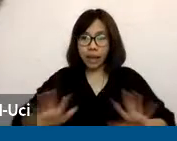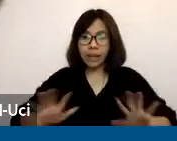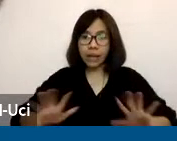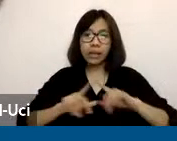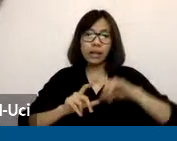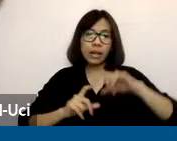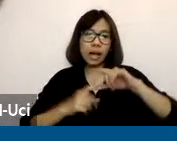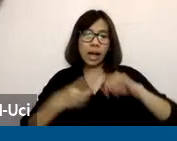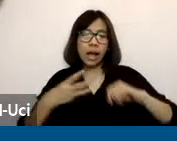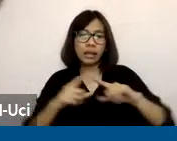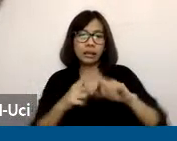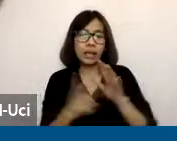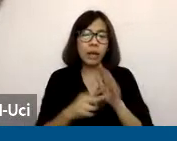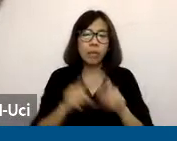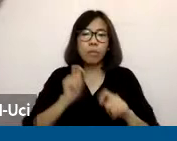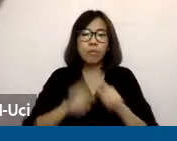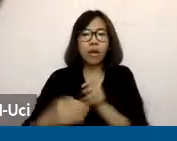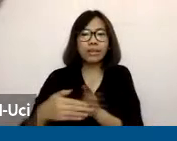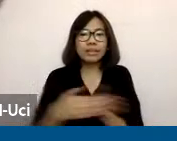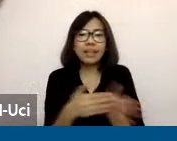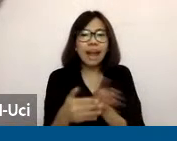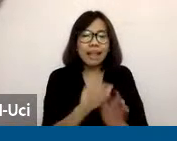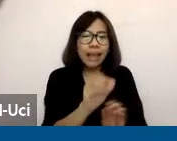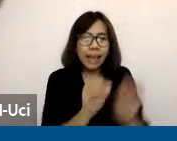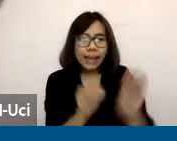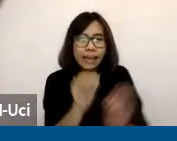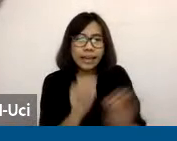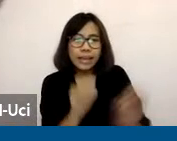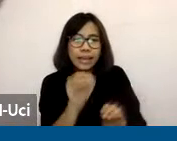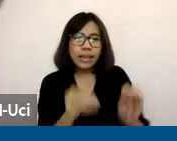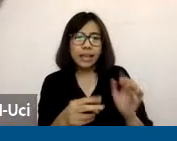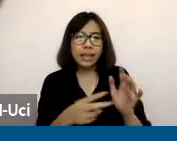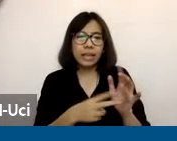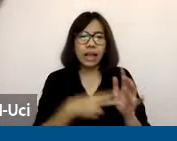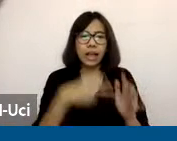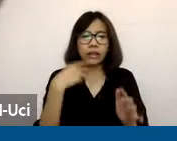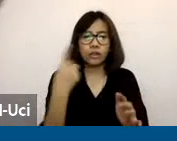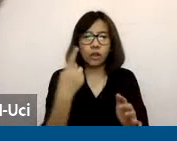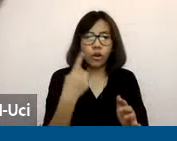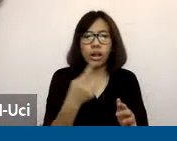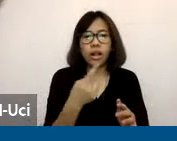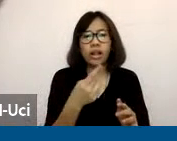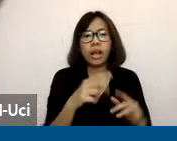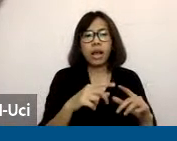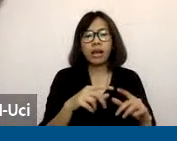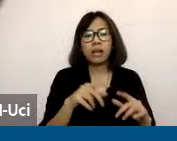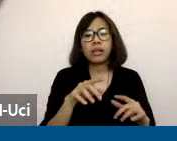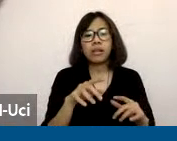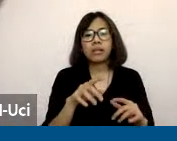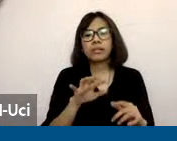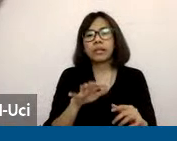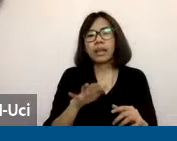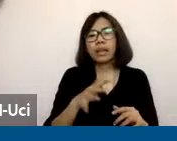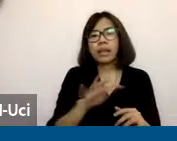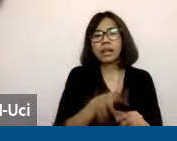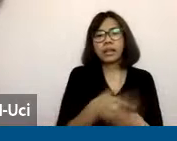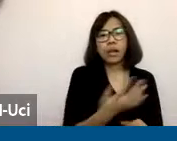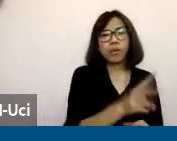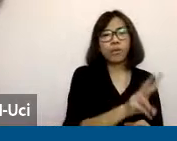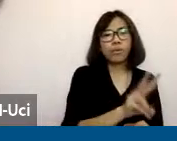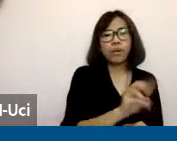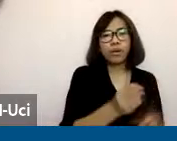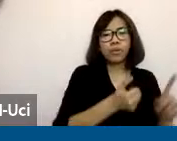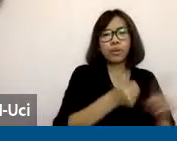strategi atau ASEAN strategic plan for consumer protection Hai dari 2016 sampai dengan 2000